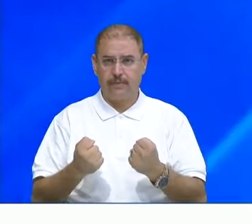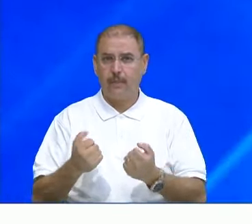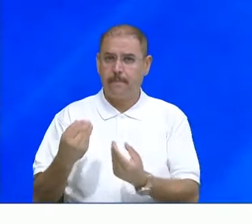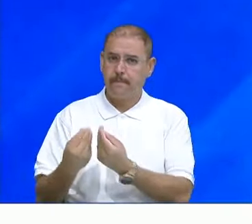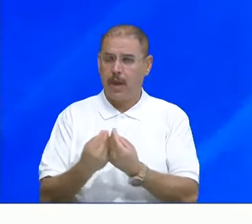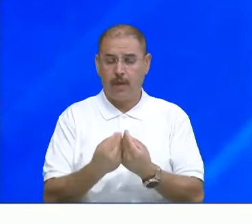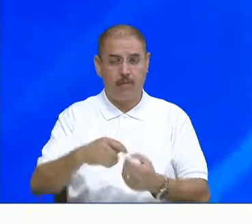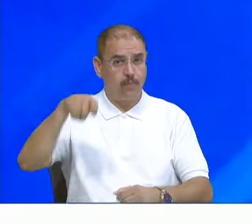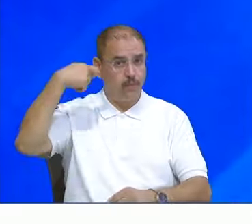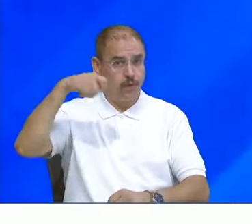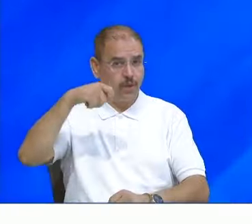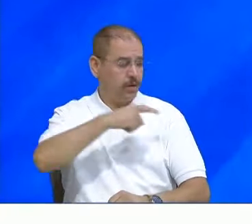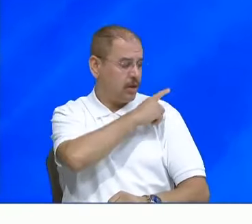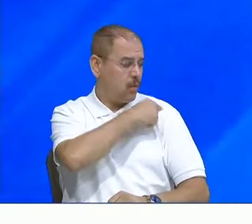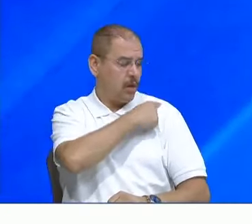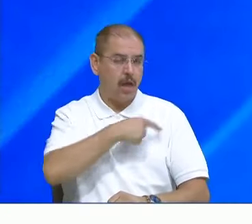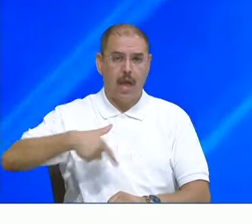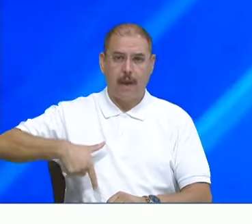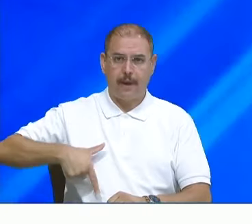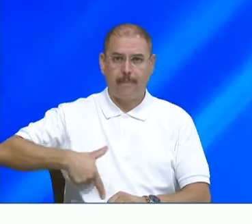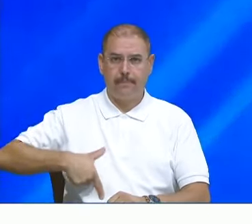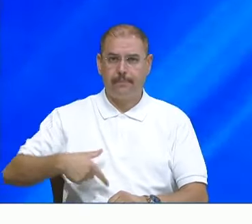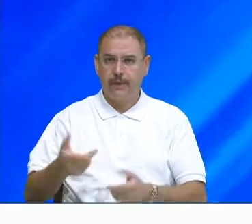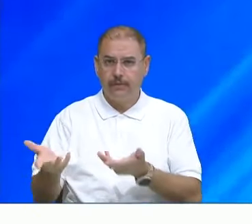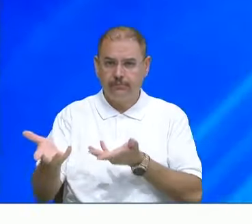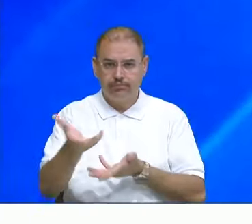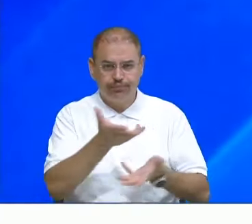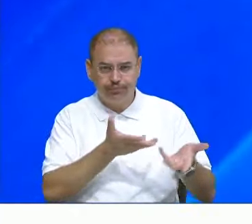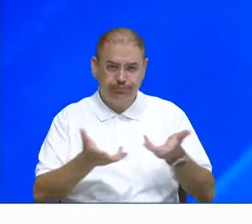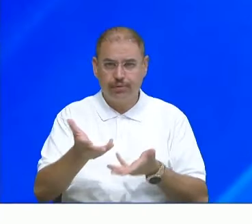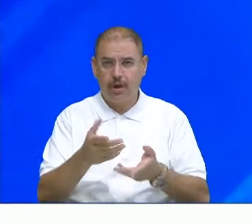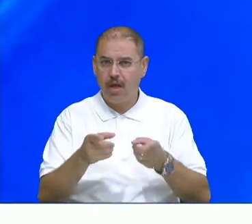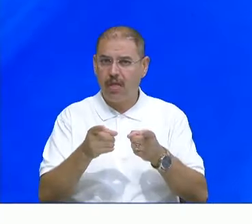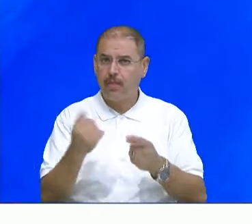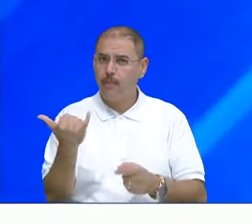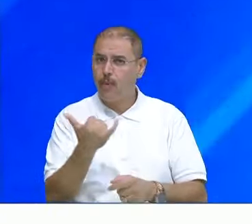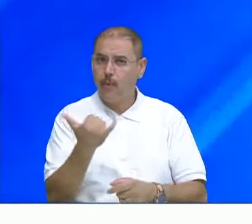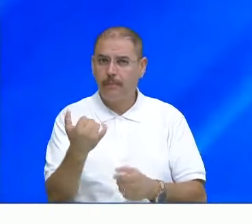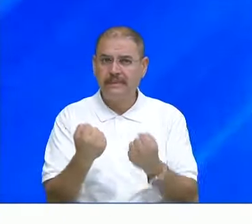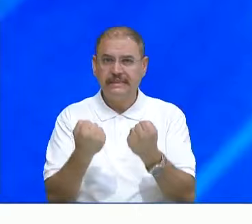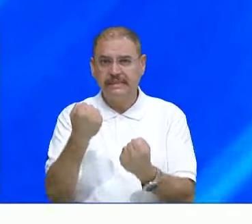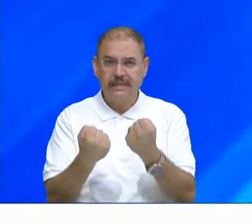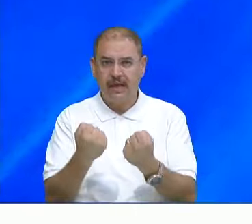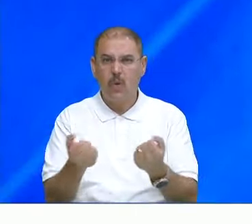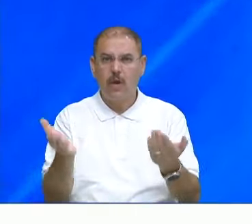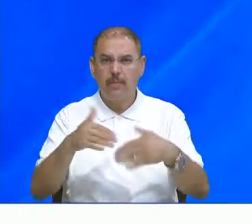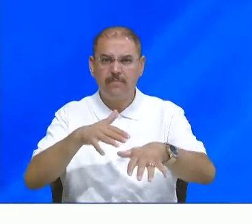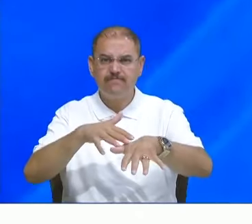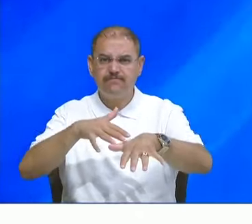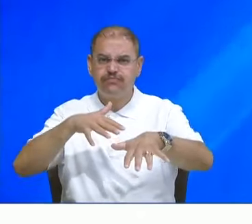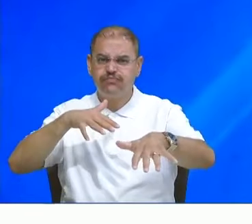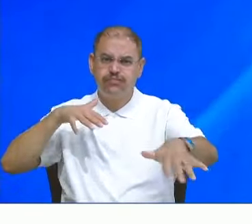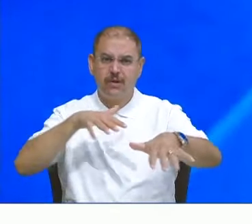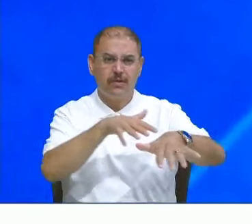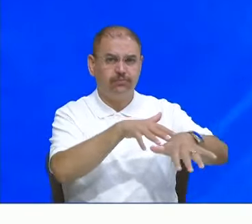اللواء الدكتور عبيد الله المعايطه اطلع خلالها على الجهود المبذوله لتسير حركه السير والتخفيف من الازدحامات المروريه